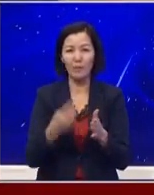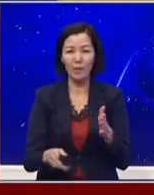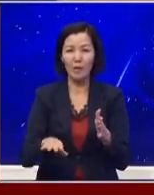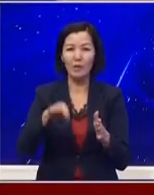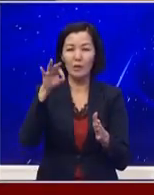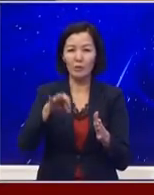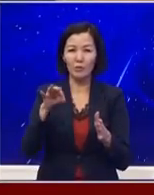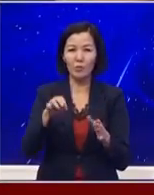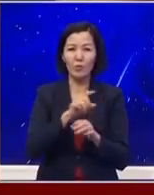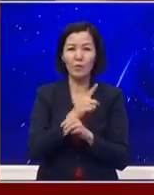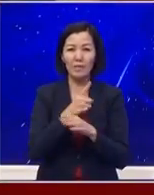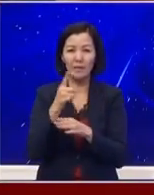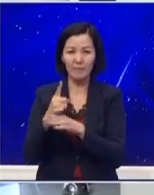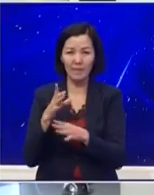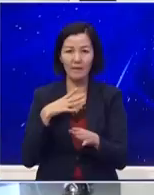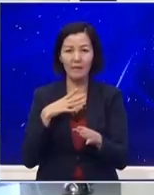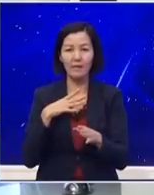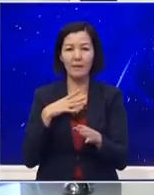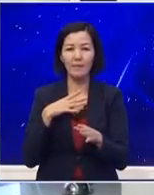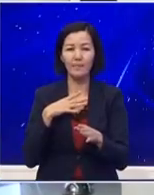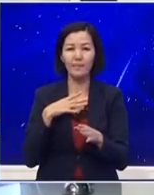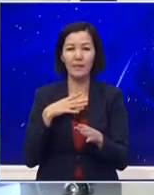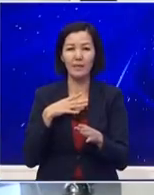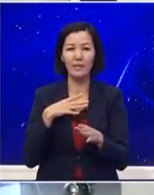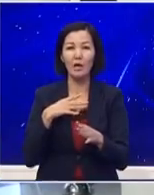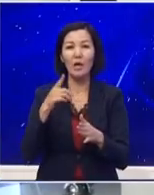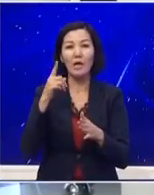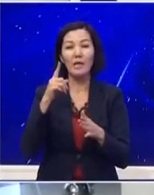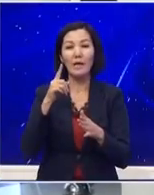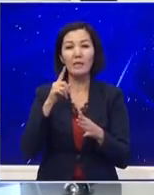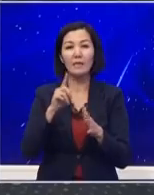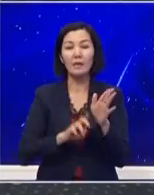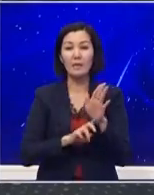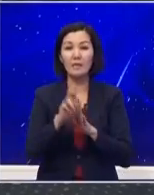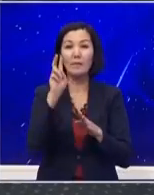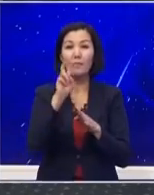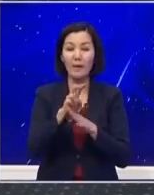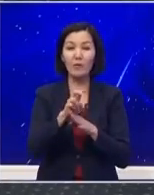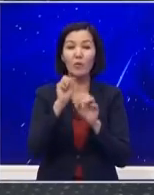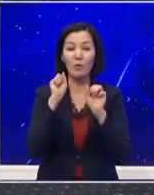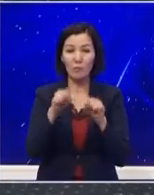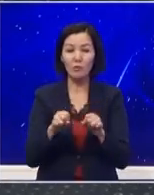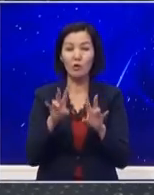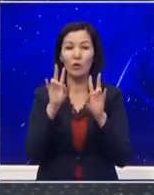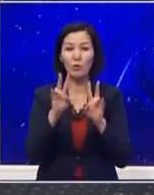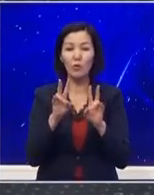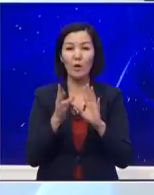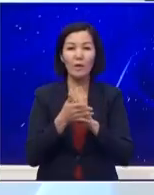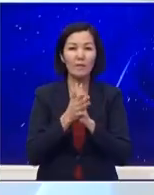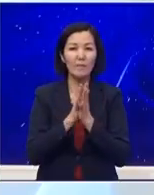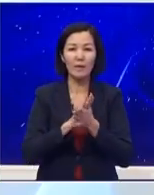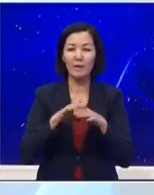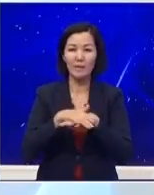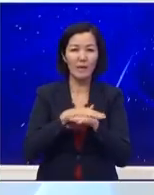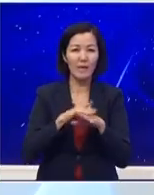санитарлық нормалар мен талаптардың сақталуымен құлшылық етуге рұқсат. Бұл туралы Жетісу медиалаңында өткен брифингте төтенше